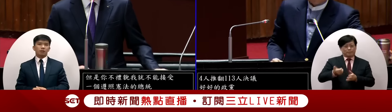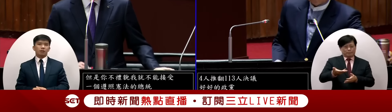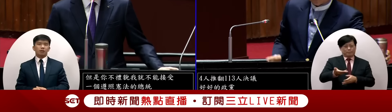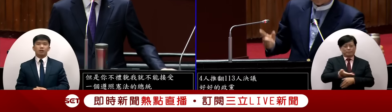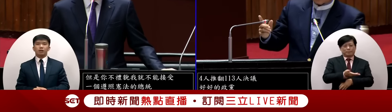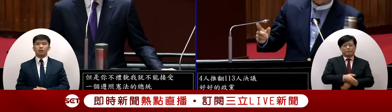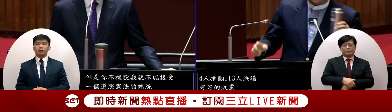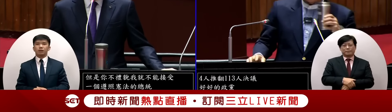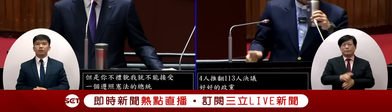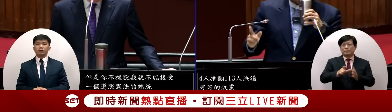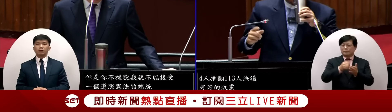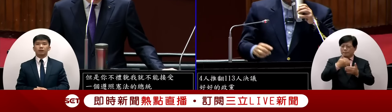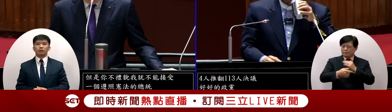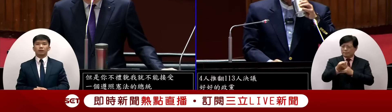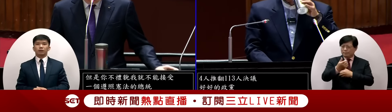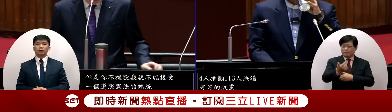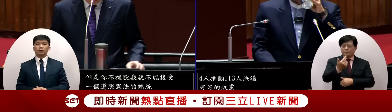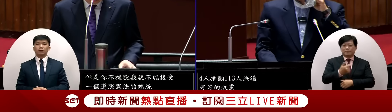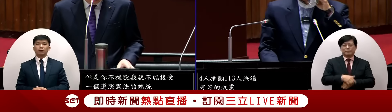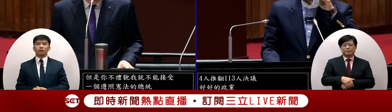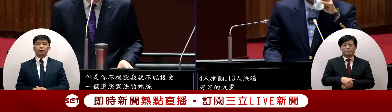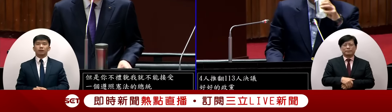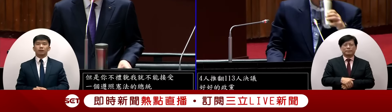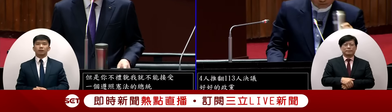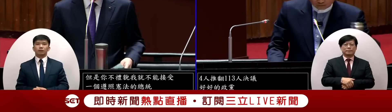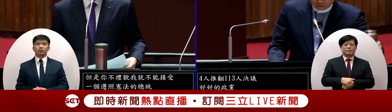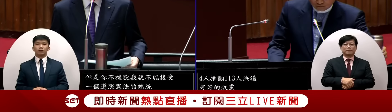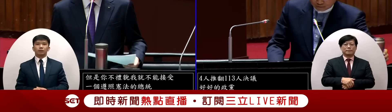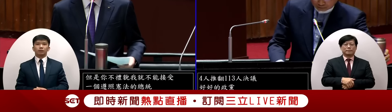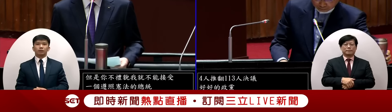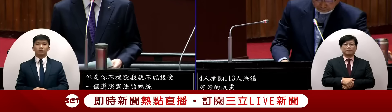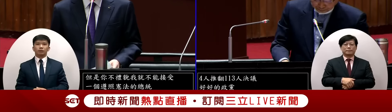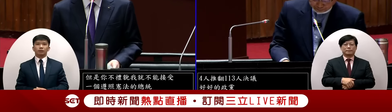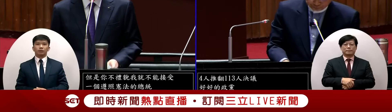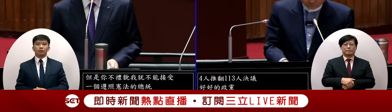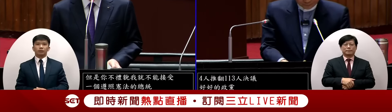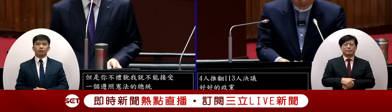上来。我时间是人少，快点。 麻烦请国防部长备询。